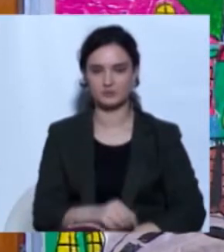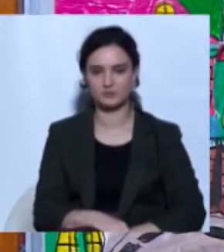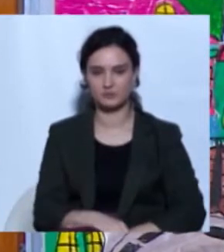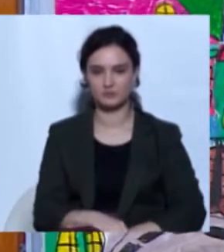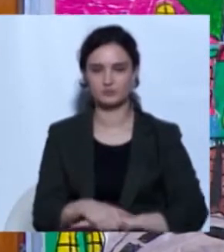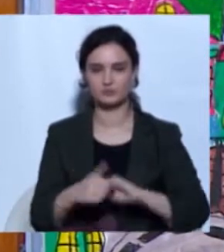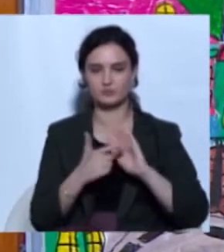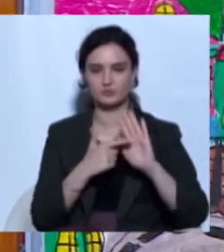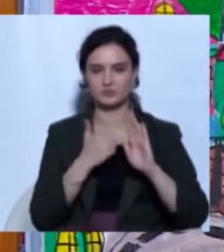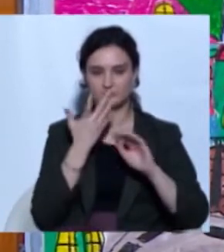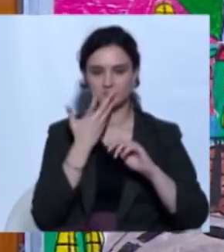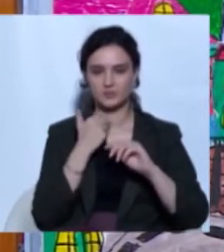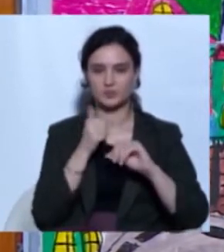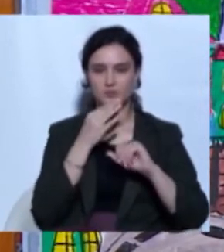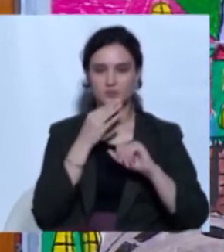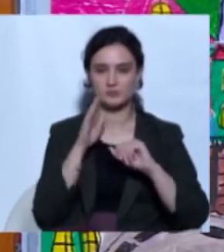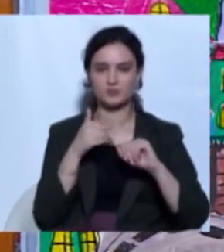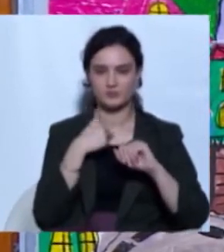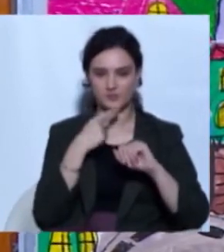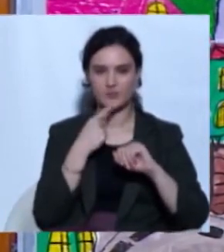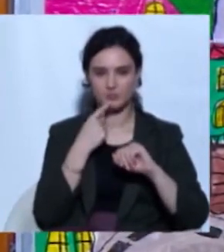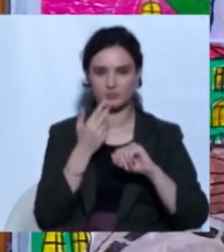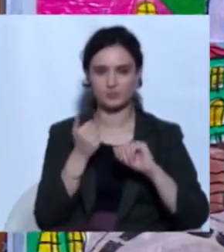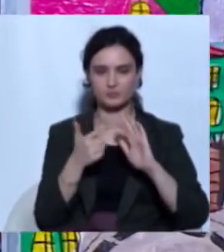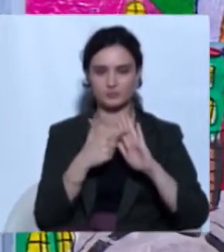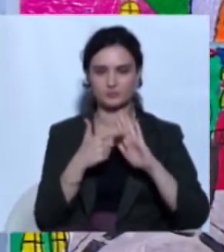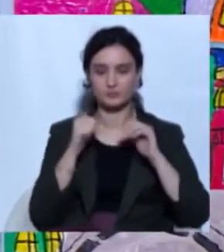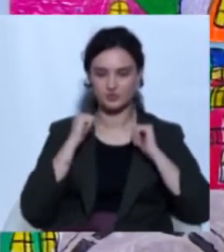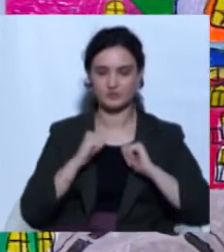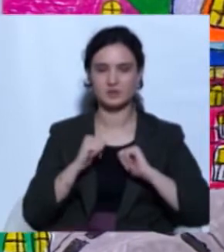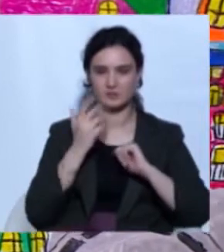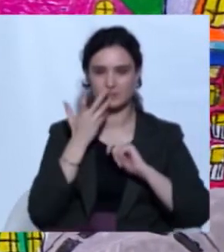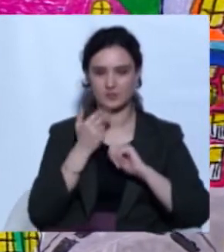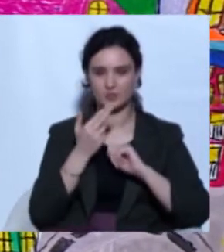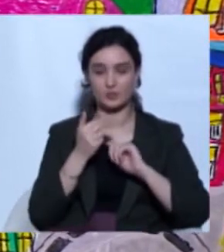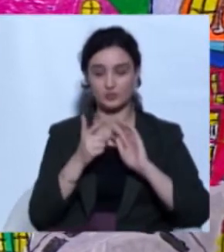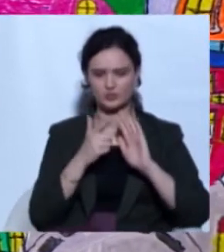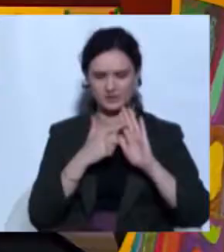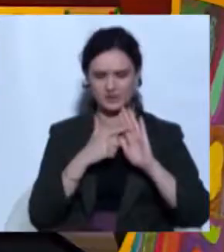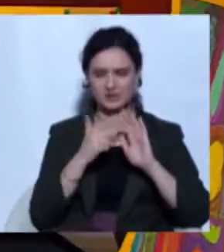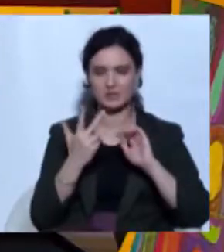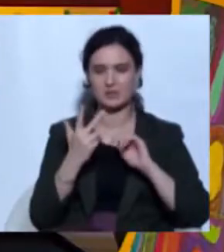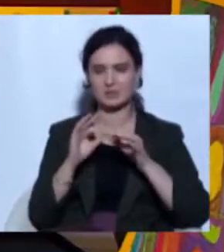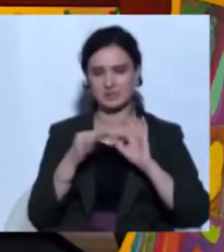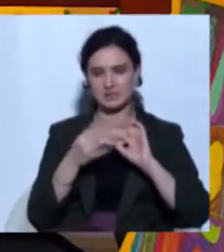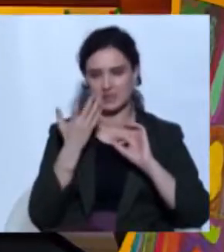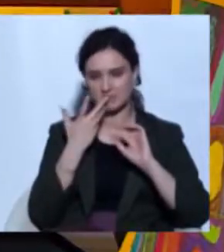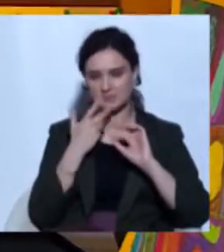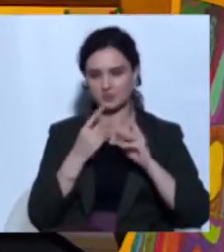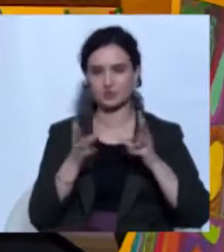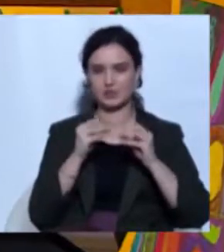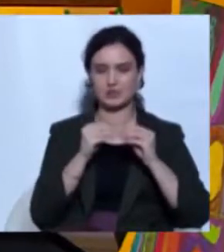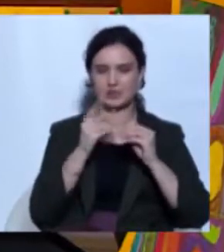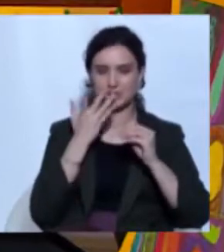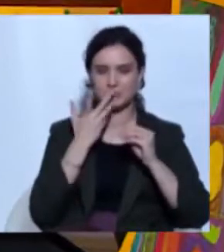7 ფერი, როგორც მე ჩვენ ვამბობთ, ხო? 7 ფერი გვაქვს, ხო? სამი ძირითადი ფერი,